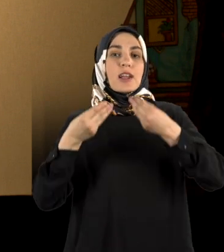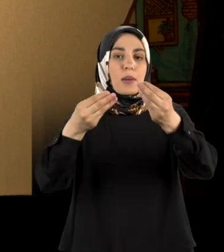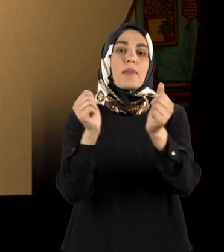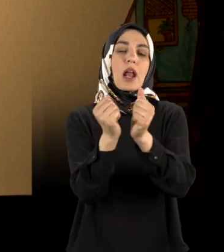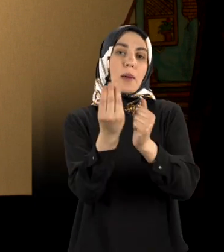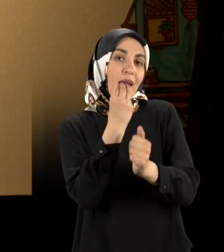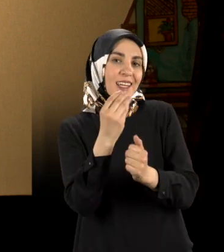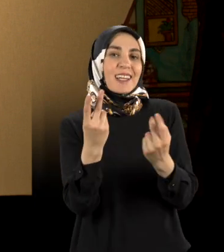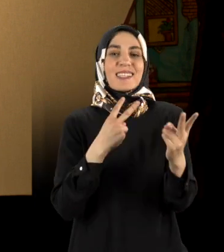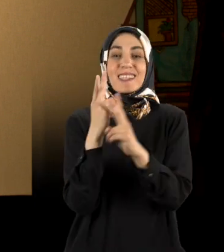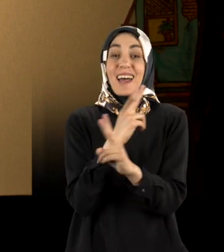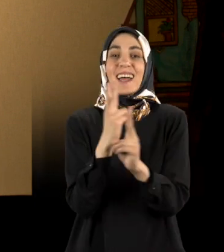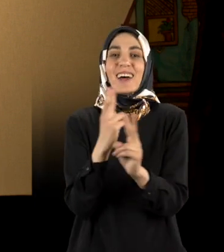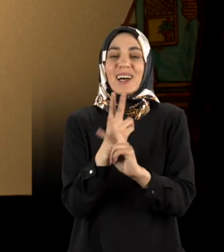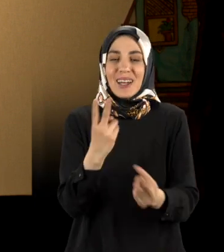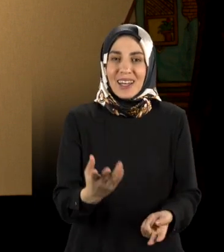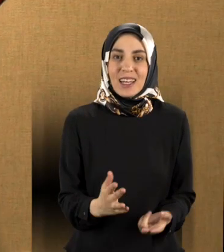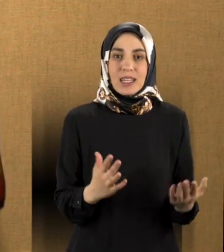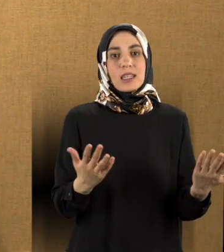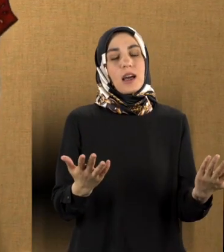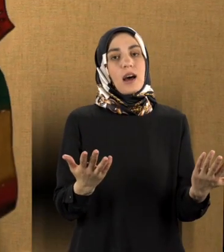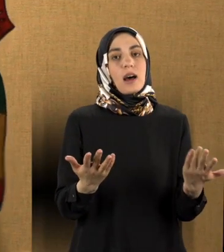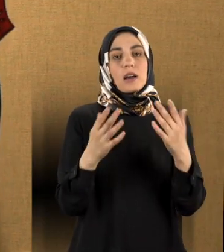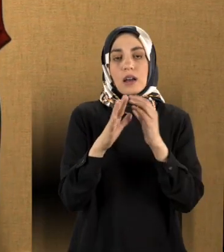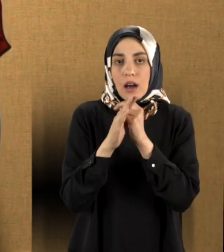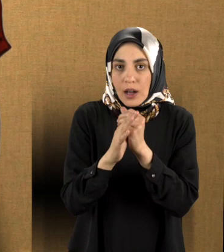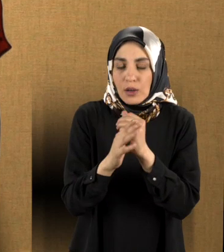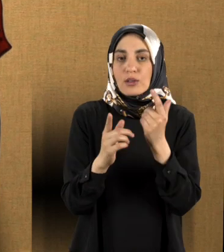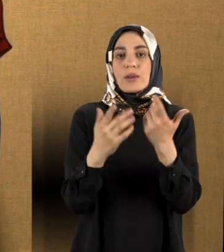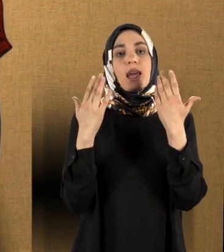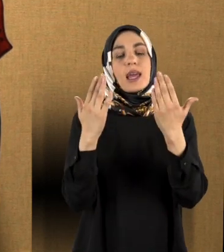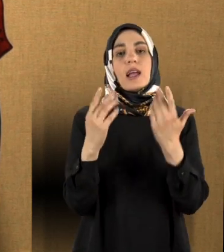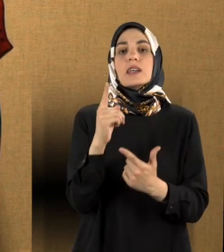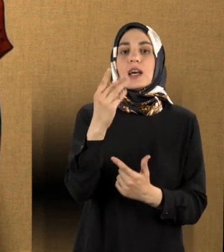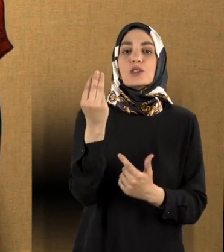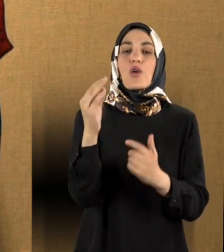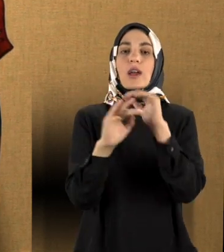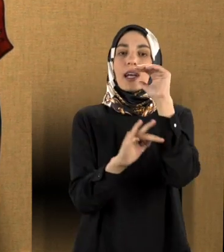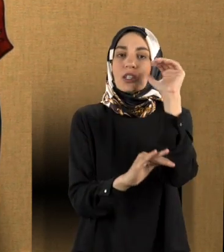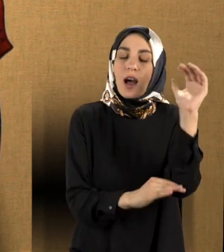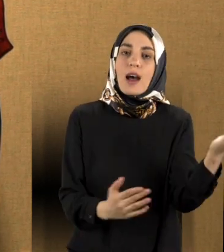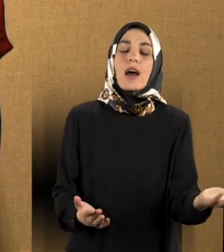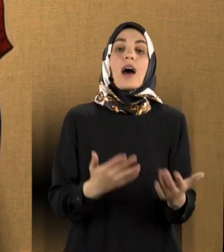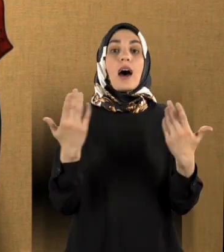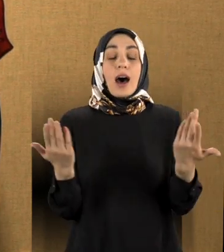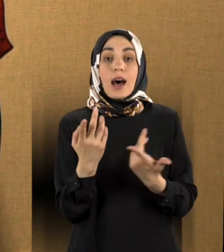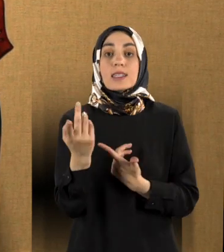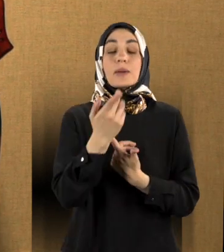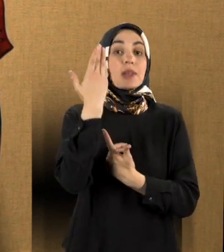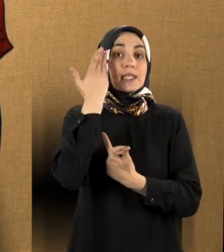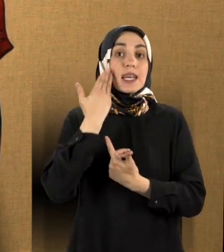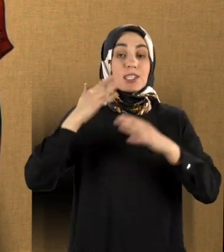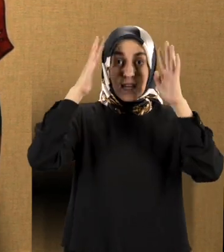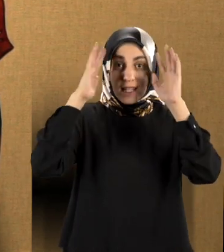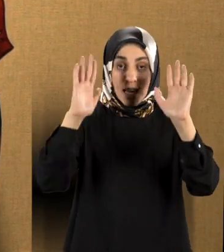getirirseniz onları beraberce yiyeceğiz Hah Yahu Aman karagözüm İlahi sen çok yaşat Neyse Efendim